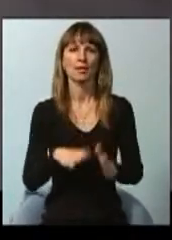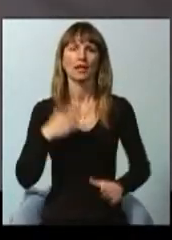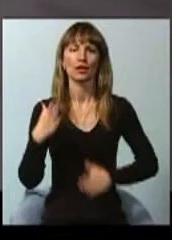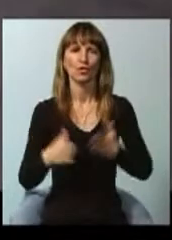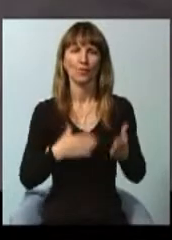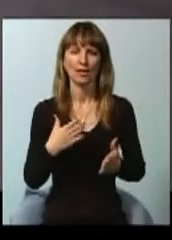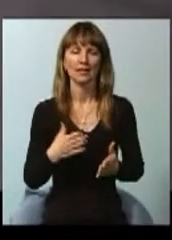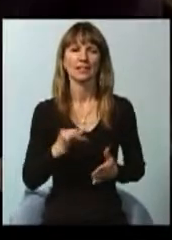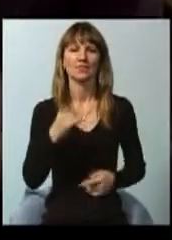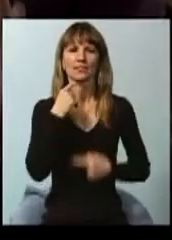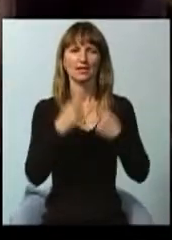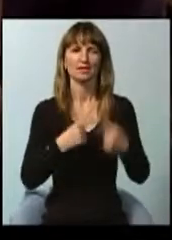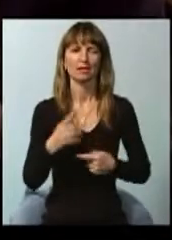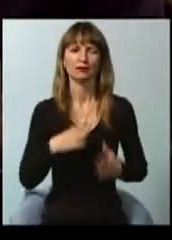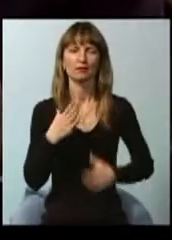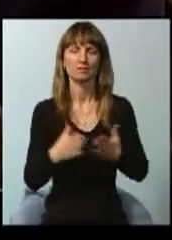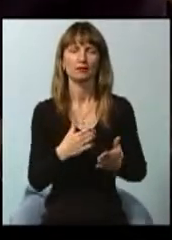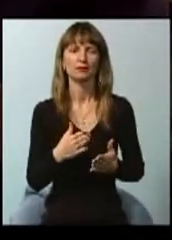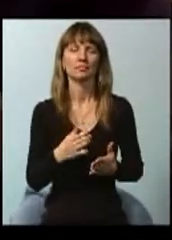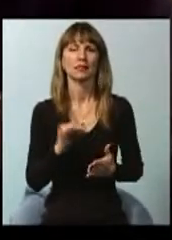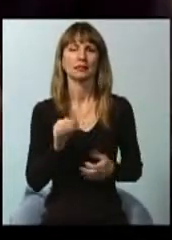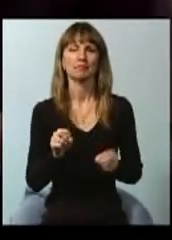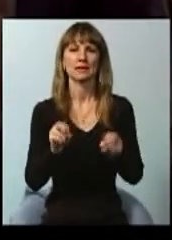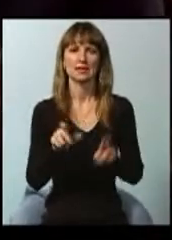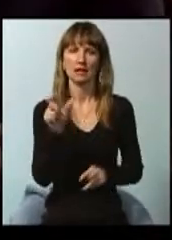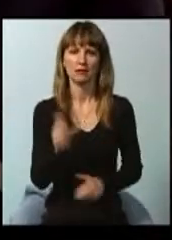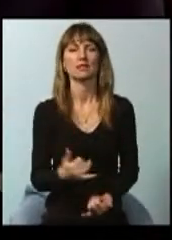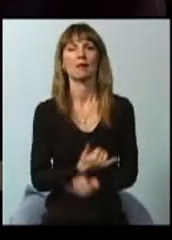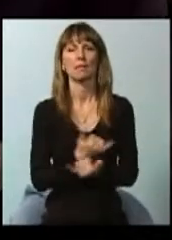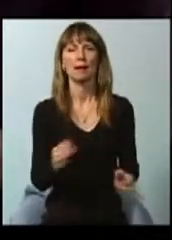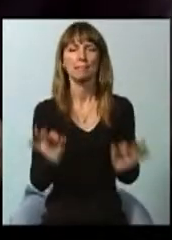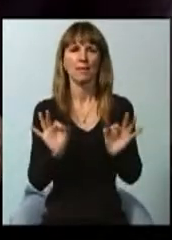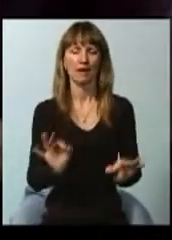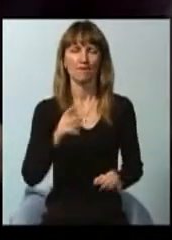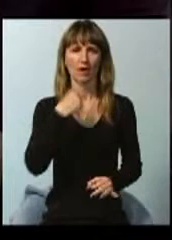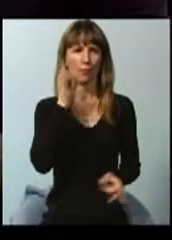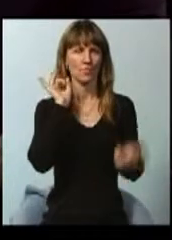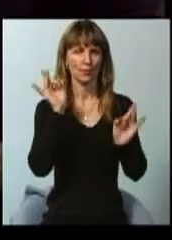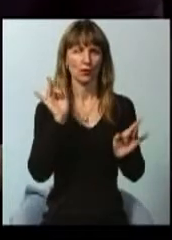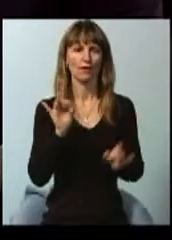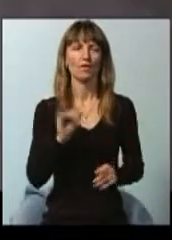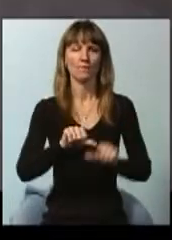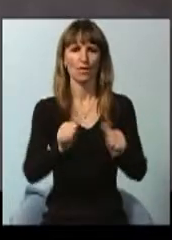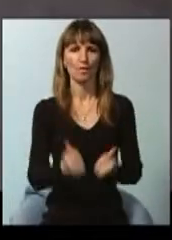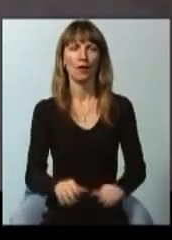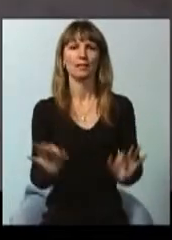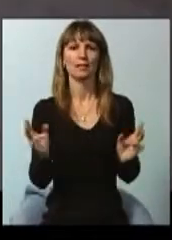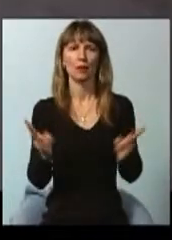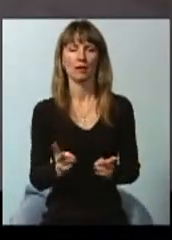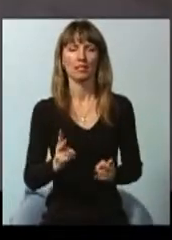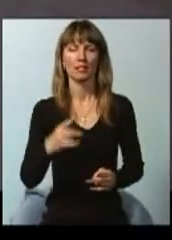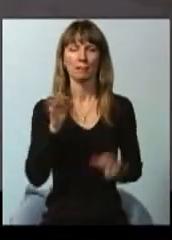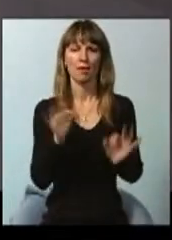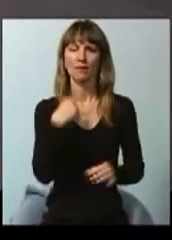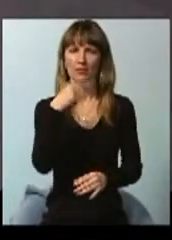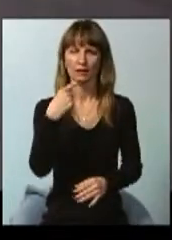при умові їх постійного виконання під наглядом спеціаліста, забезпечать правильну вимову звуків і формування необхідної дикції.